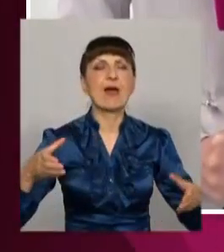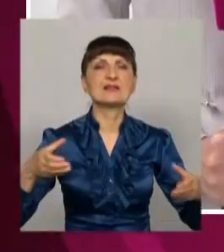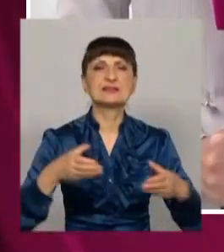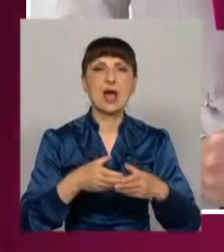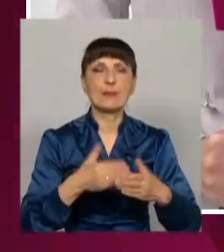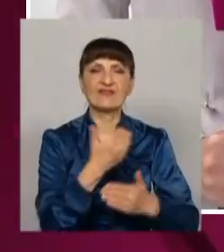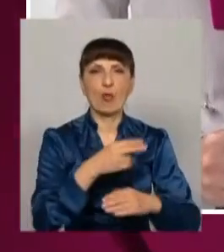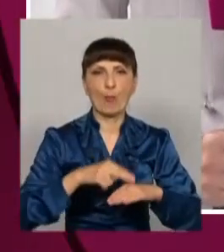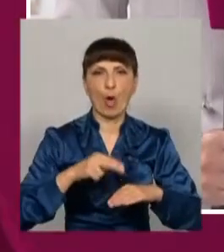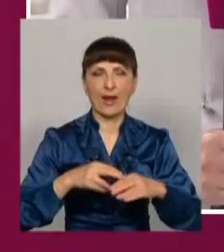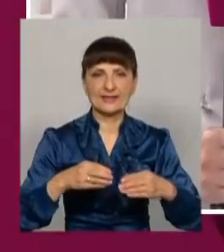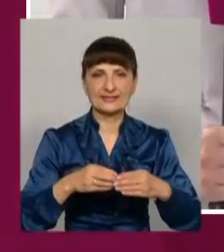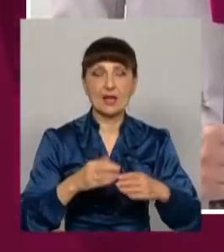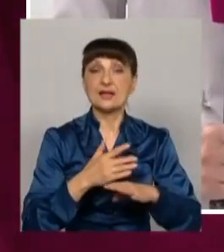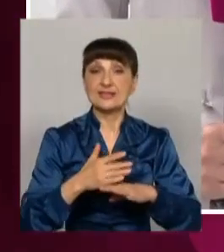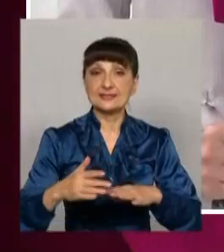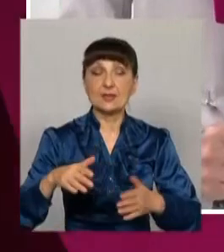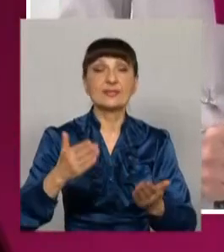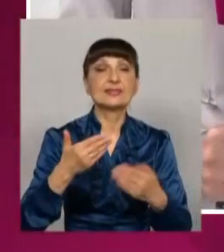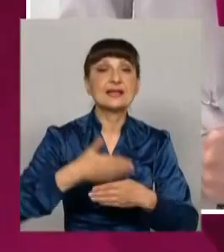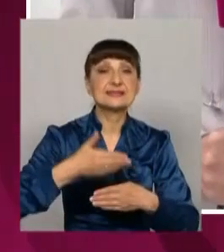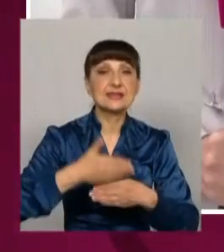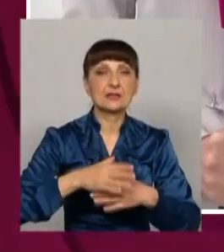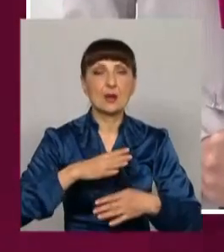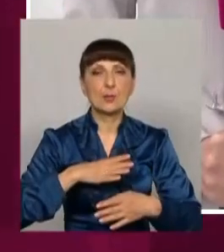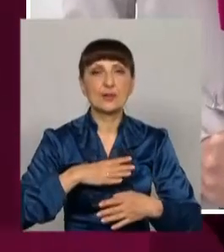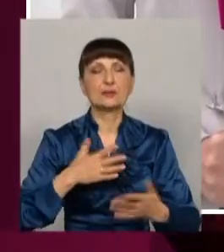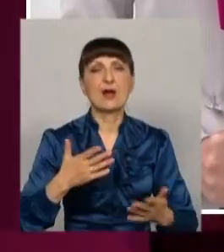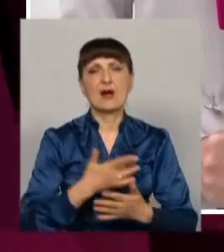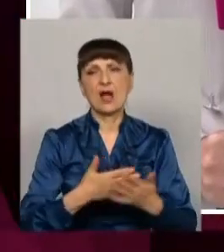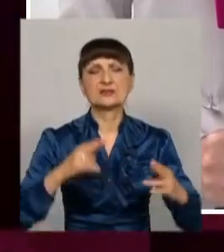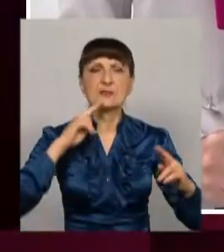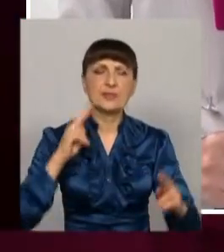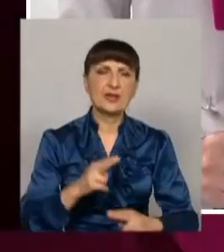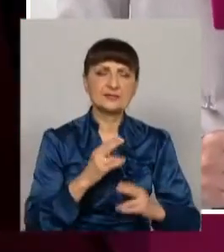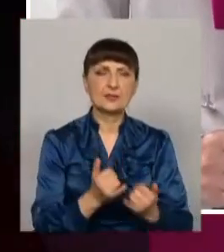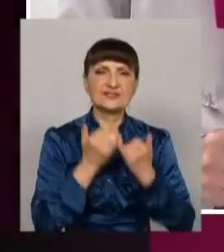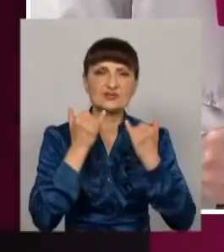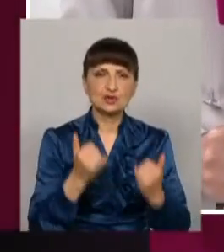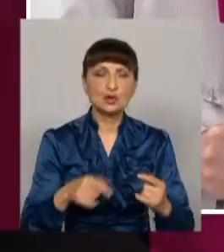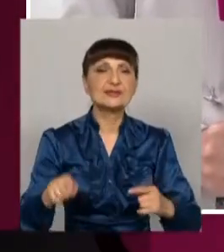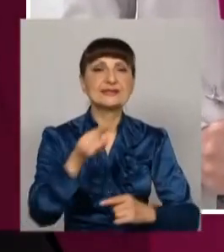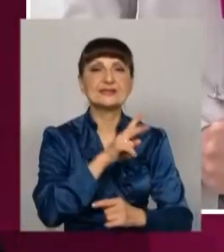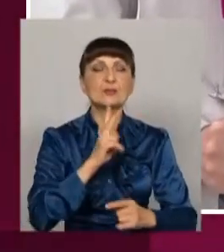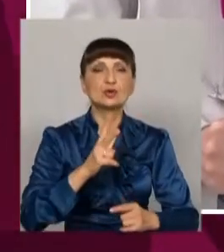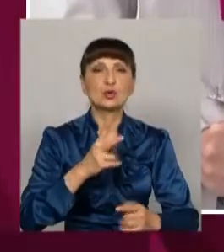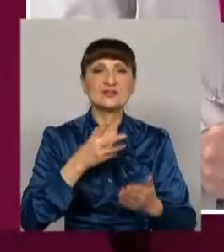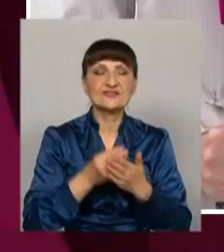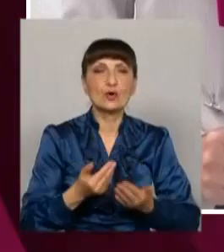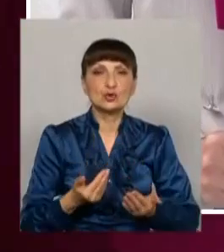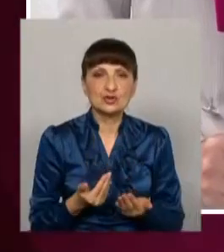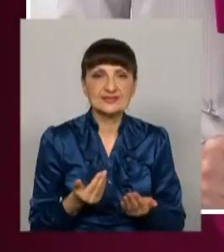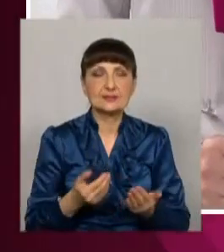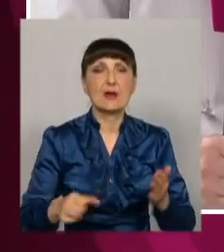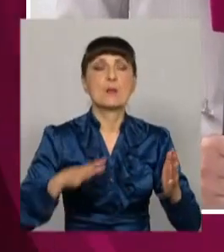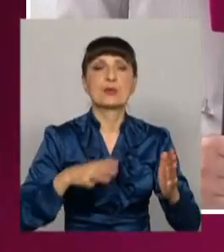департамента полиции города. Затем на сцене прозвучали патриотические песни, посвященные тем, кто ценой своей жизни